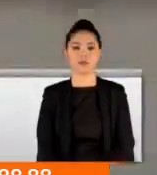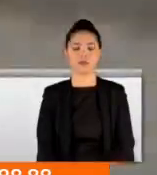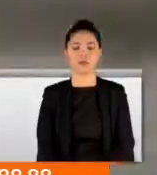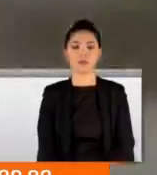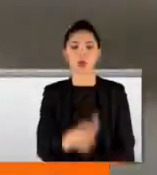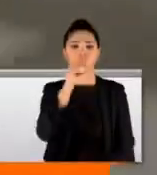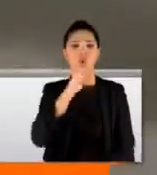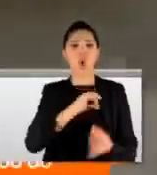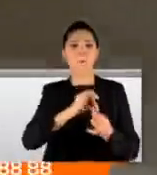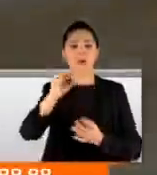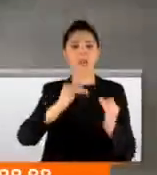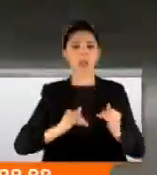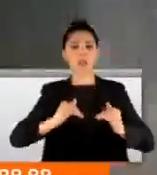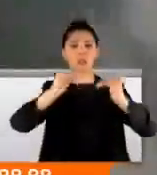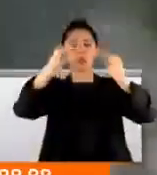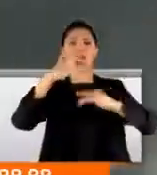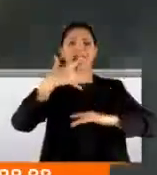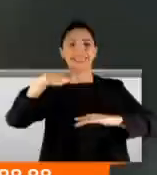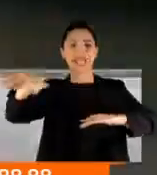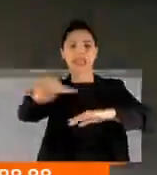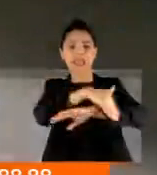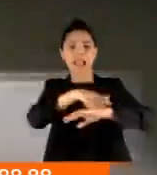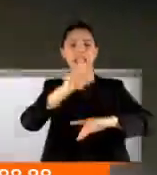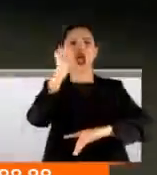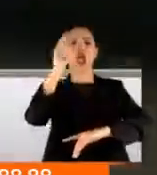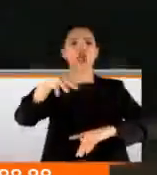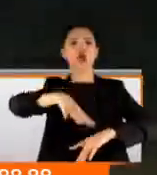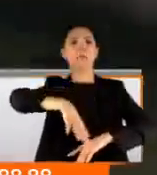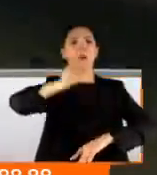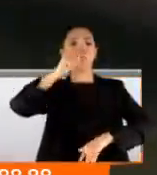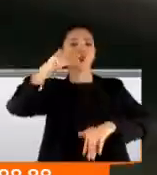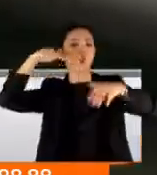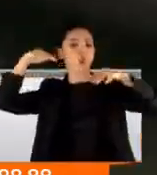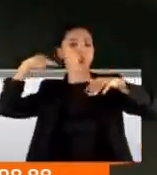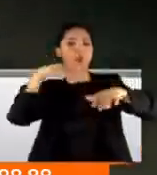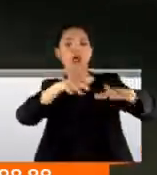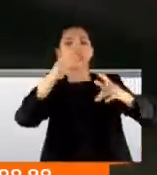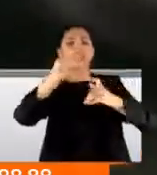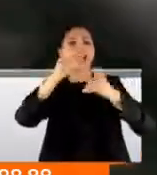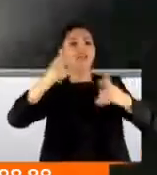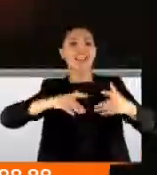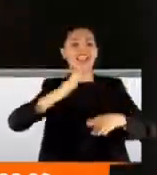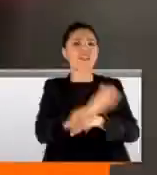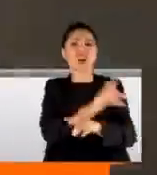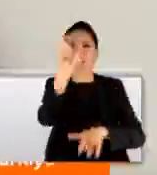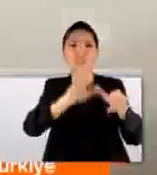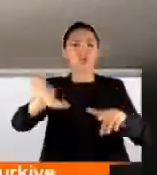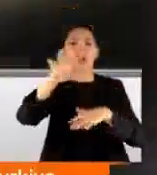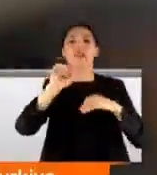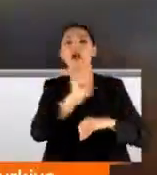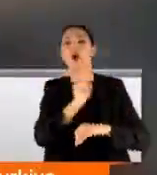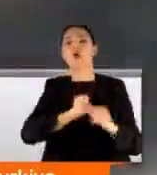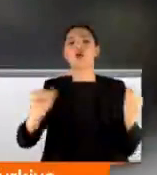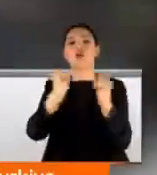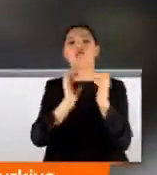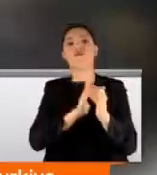Su metrelerce yükselerek sahil şeridinden ilçe merkezine yöneldi. Seferihisarlılara kabusu yaşattı.